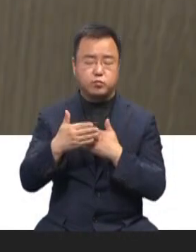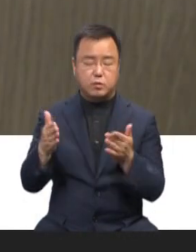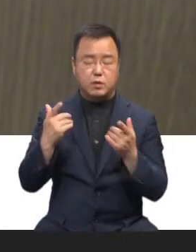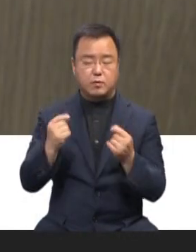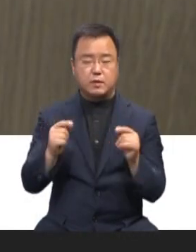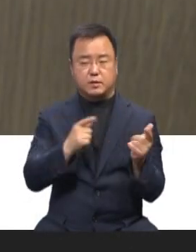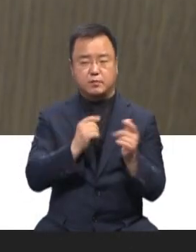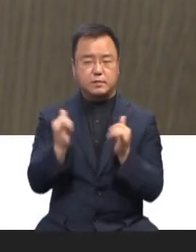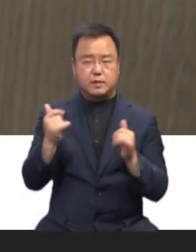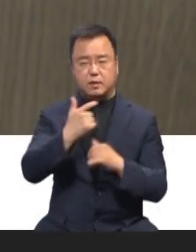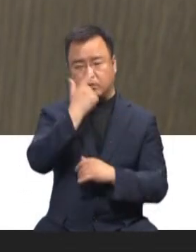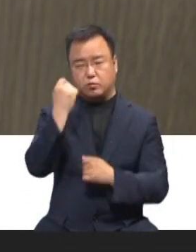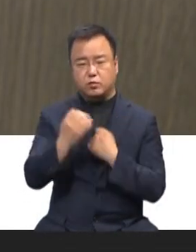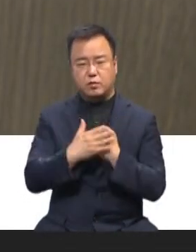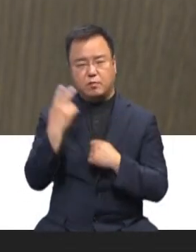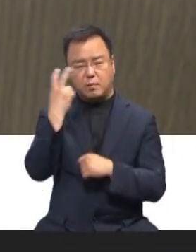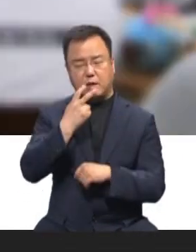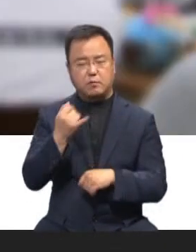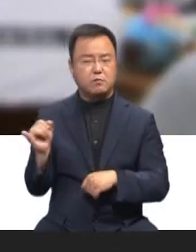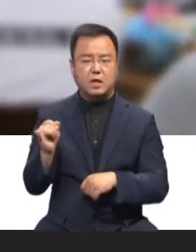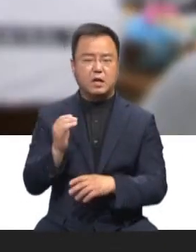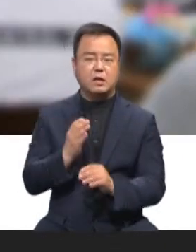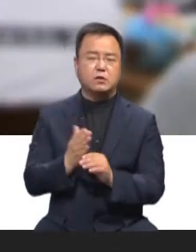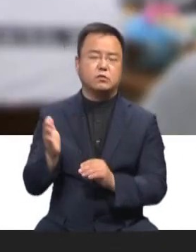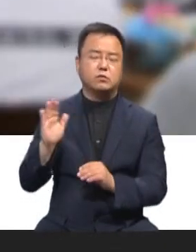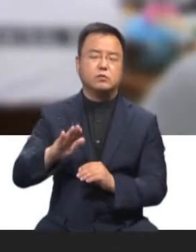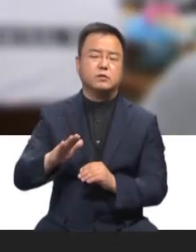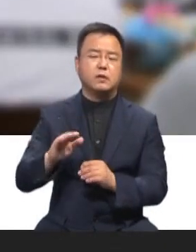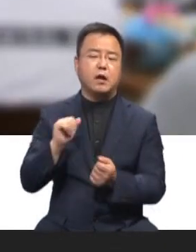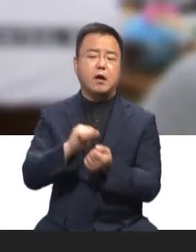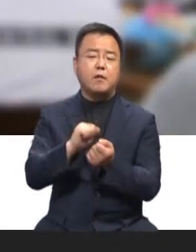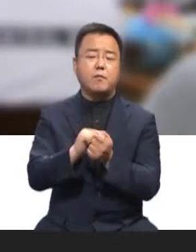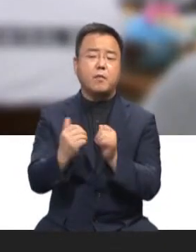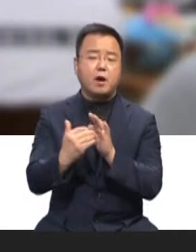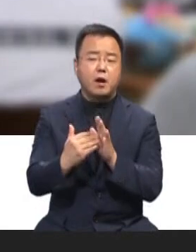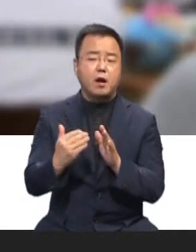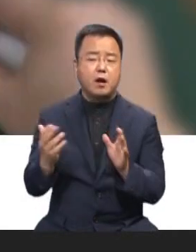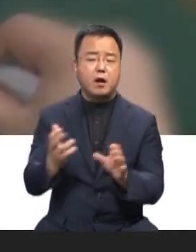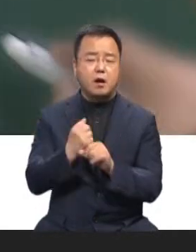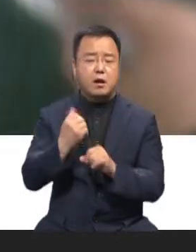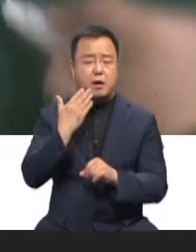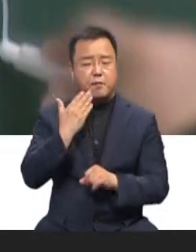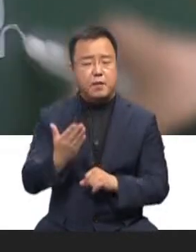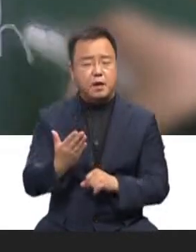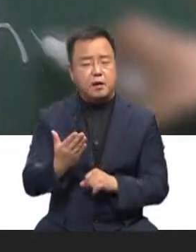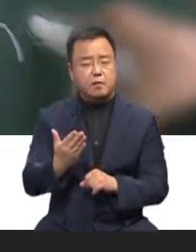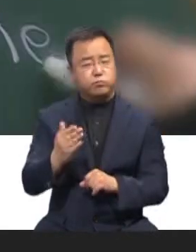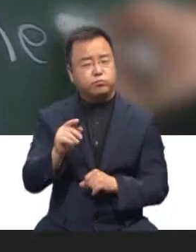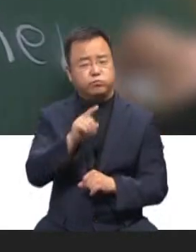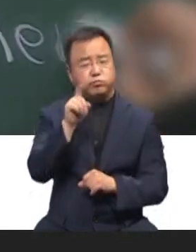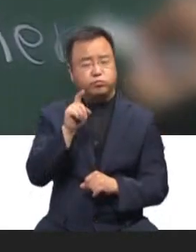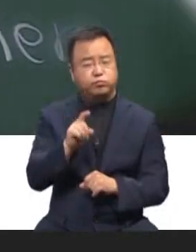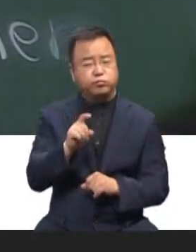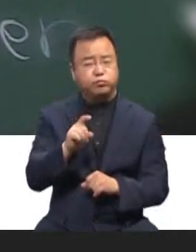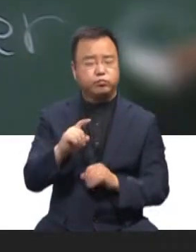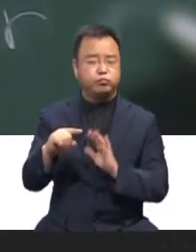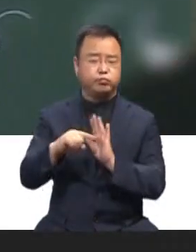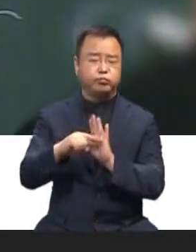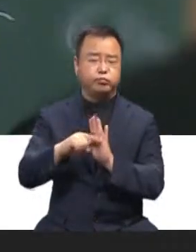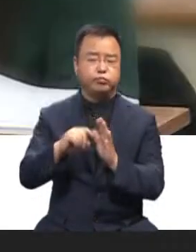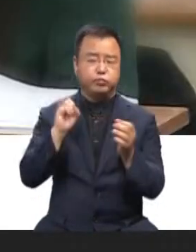부족 때문에 제대로 안되고 있는데 이 방역 이나 복원에 대한 부분까지 관리할 수 있겠느냐 현장에서 회의적인 반응이 나오고